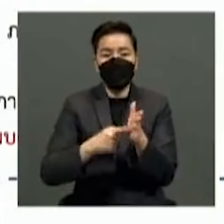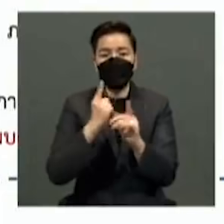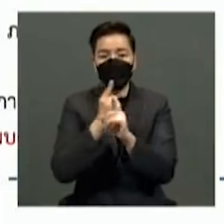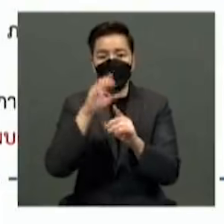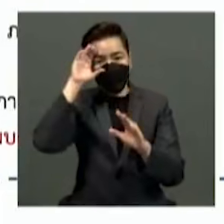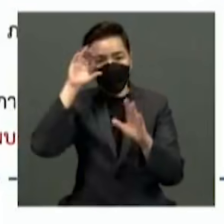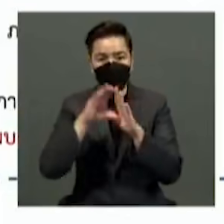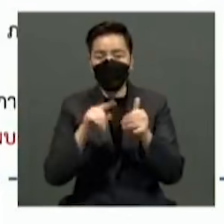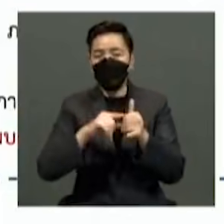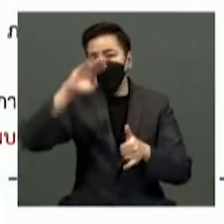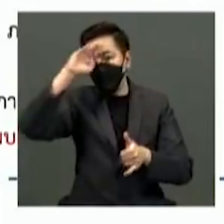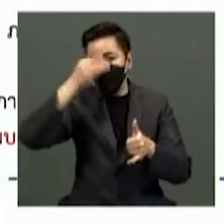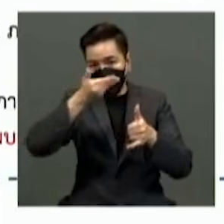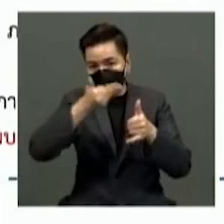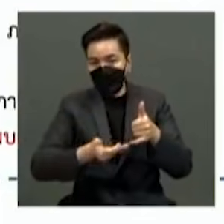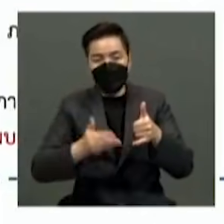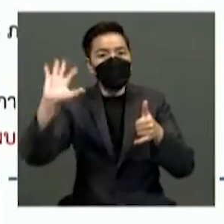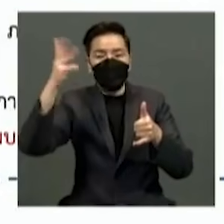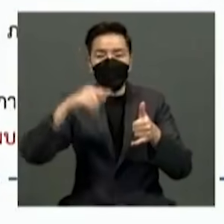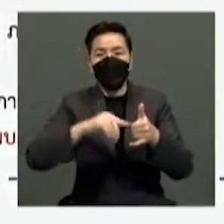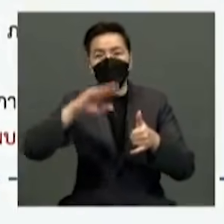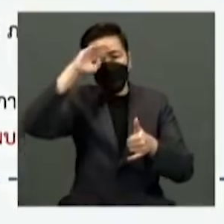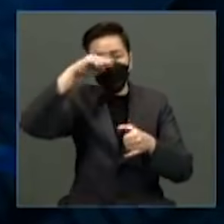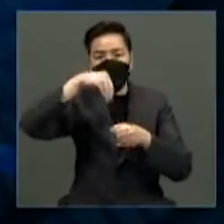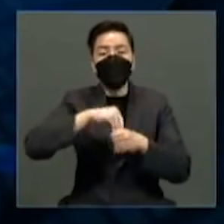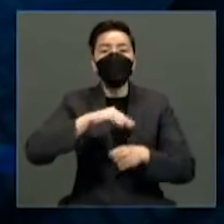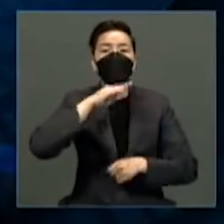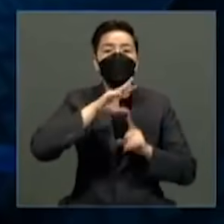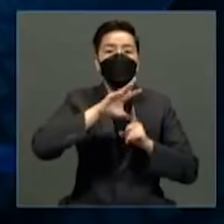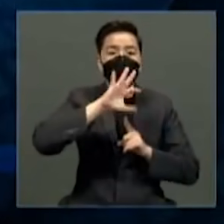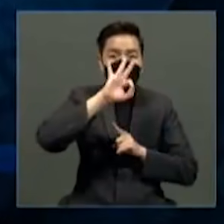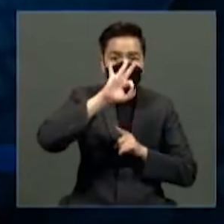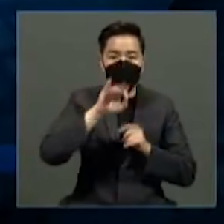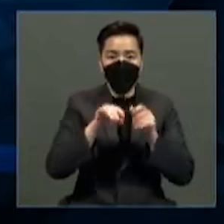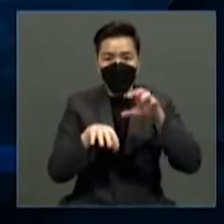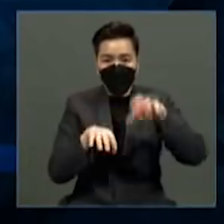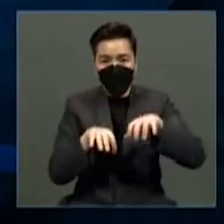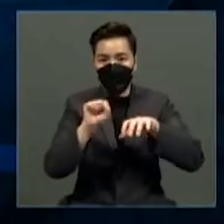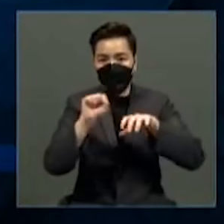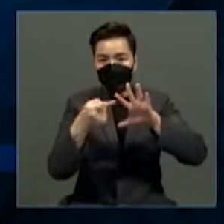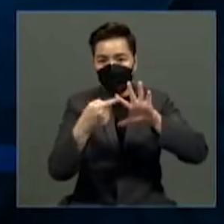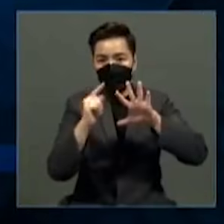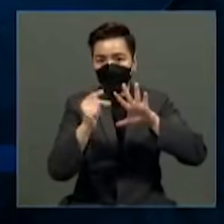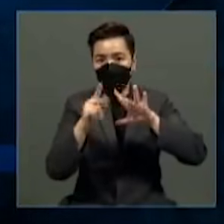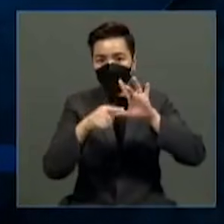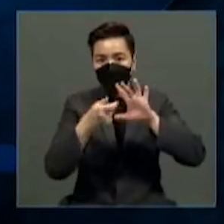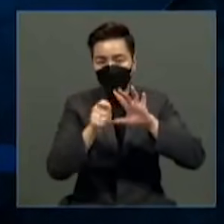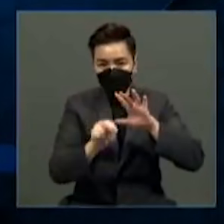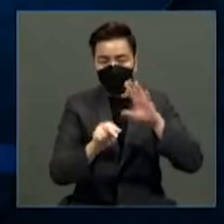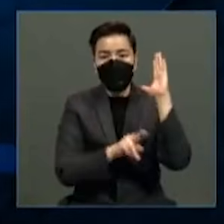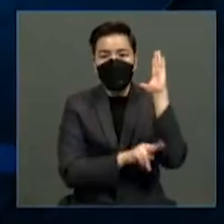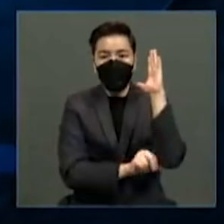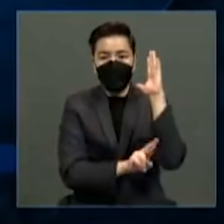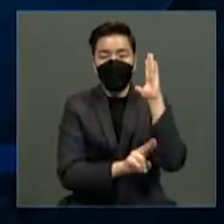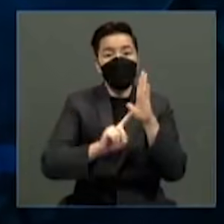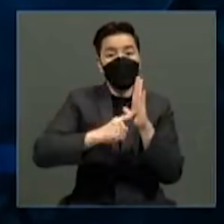ครับไม่มีโรคประจำตัวขณะที่ป่วยเนี่ยอยู่ที่หมู่9ตำบลเกาะสะท้อนอำเภอตากใบจังหวัดนราธิวาสเริ่มป่วยช่วงเดือน